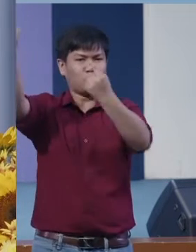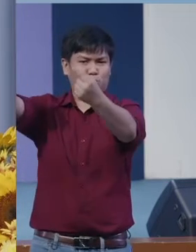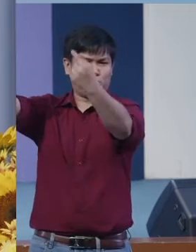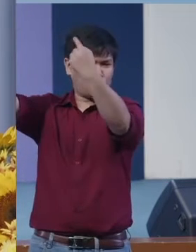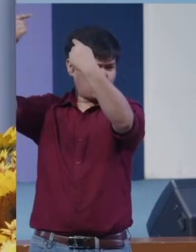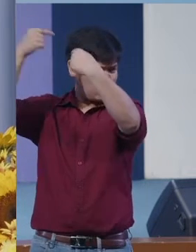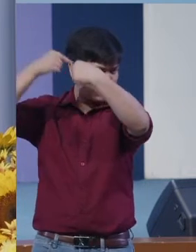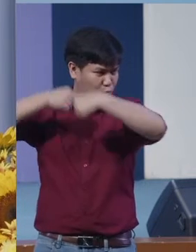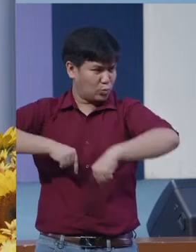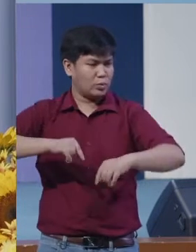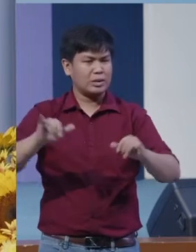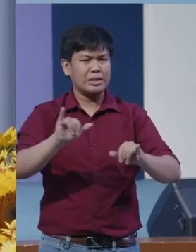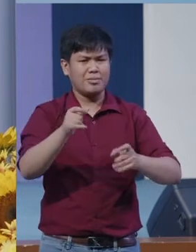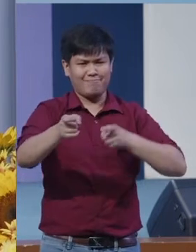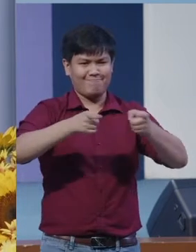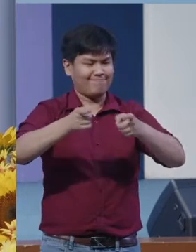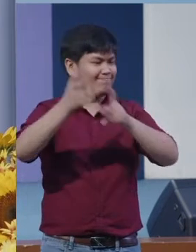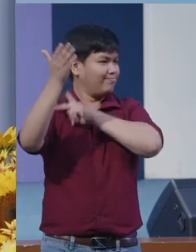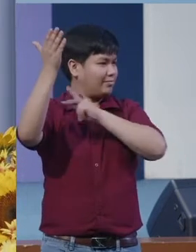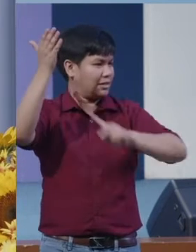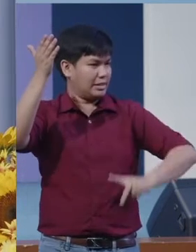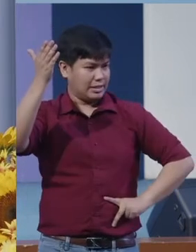Jesus. So 1